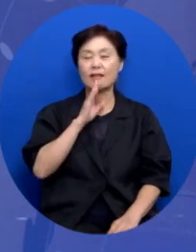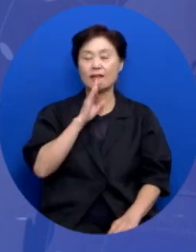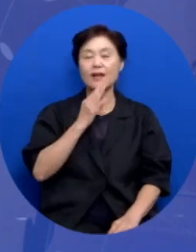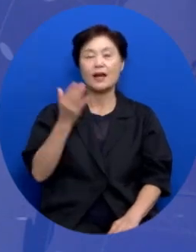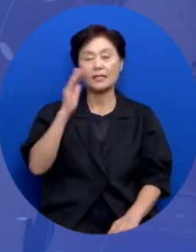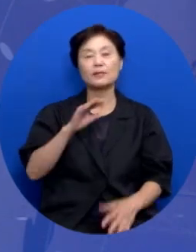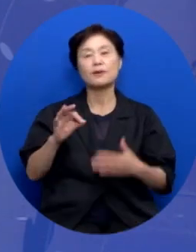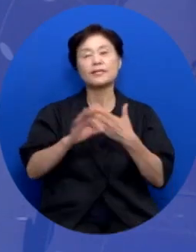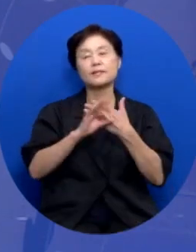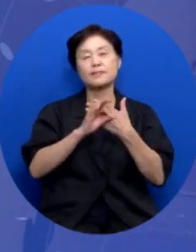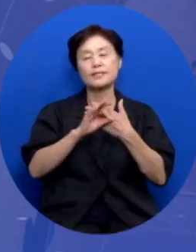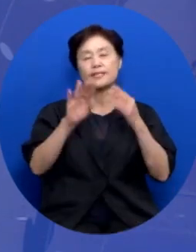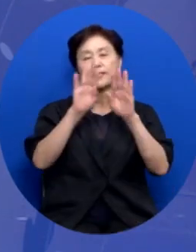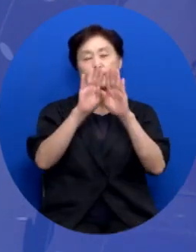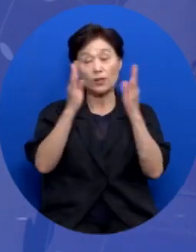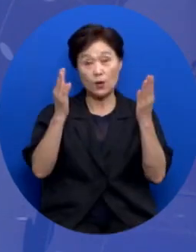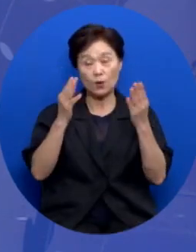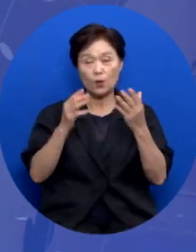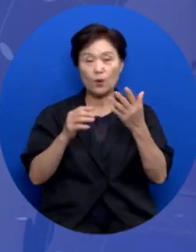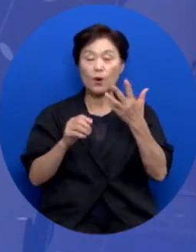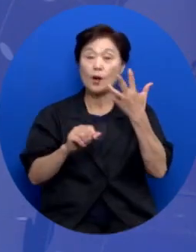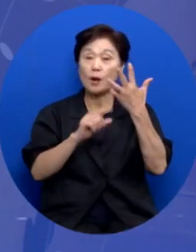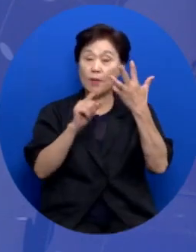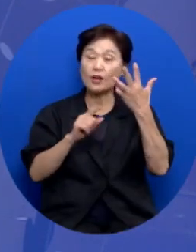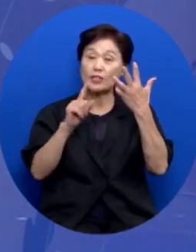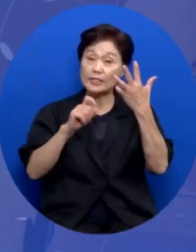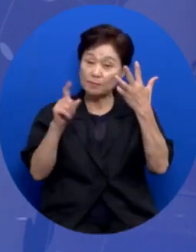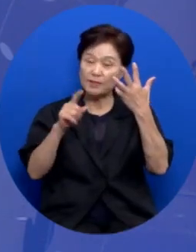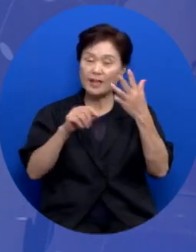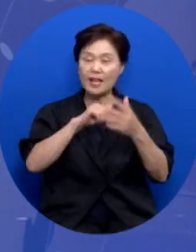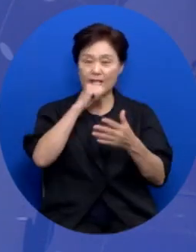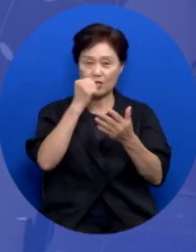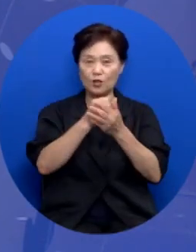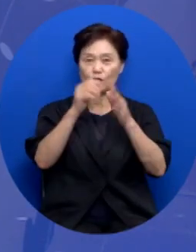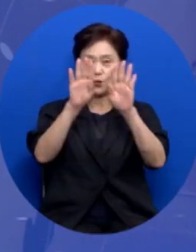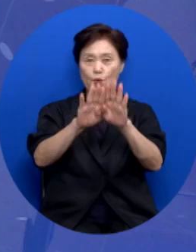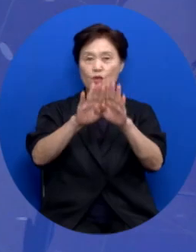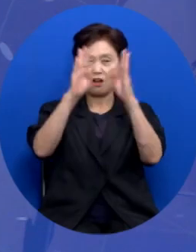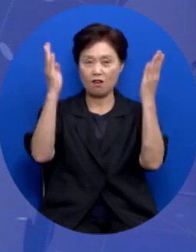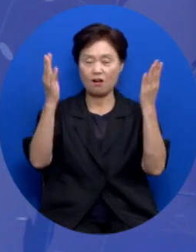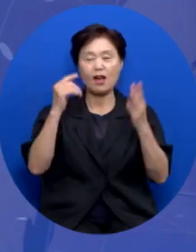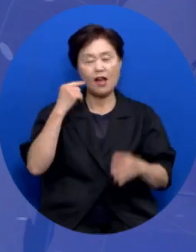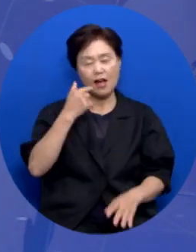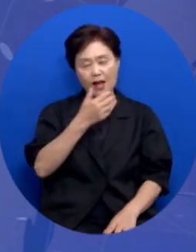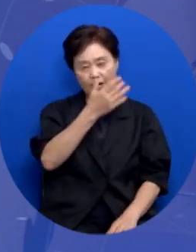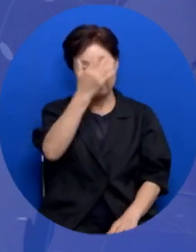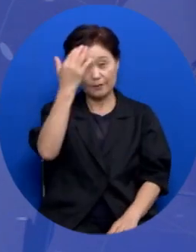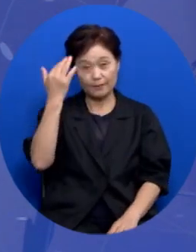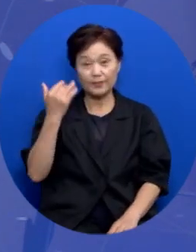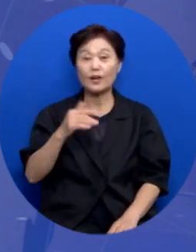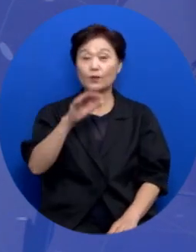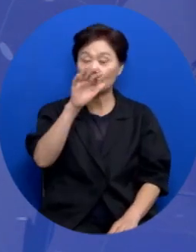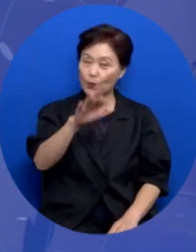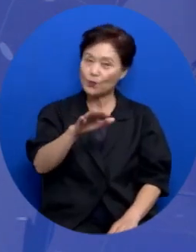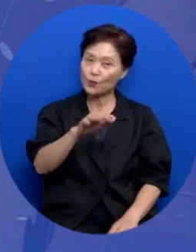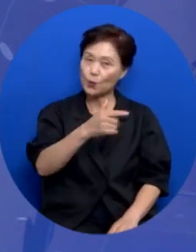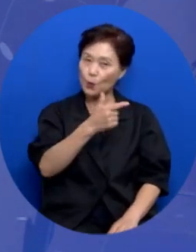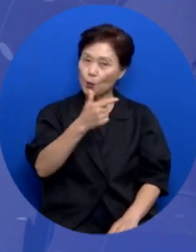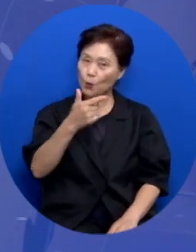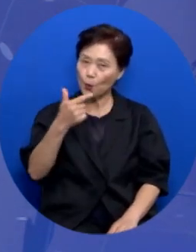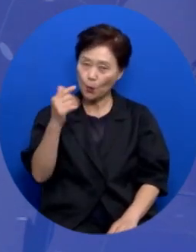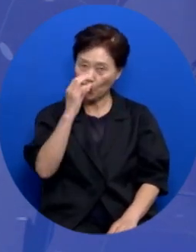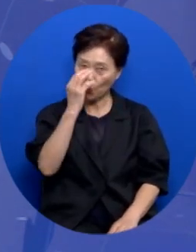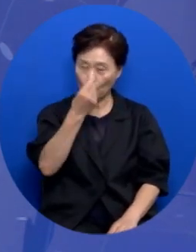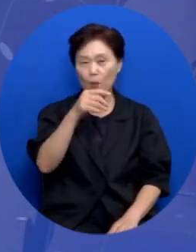관이고 어 다음 달 11일에 정식 개관합니다 굉장히 아름다운 공간이고이 이색적인 공간이기도